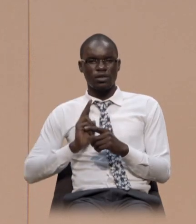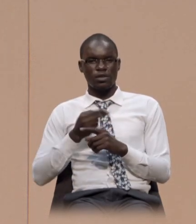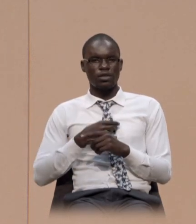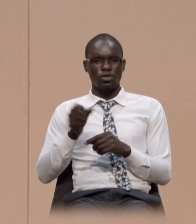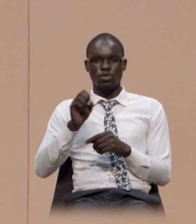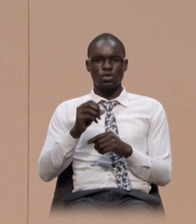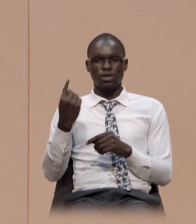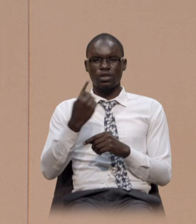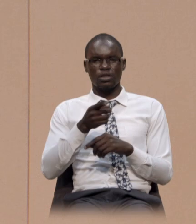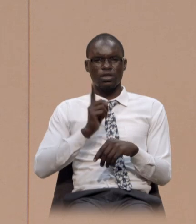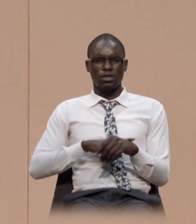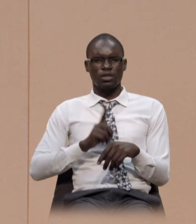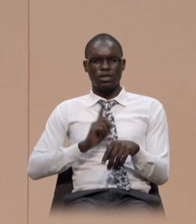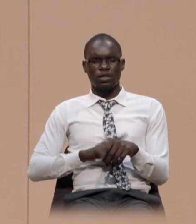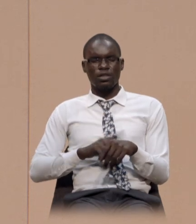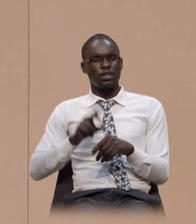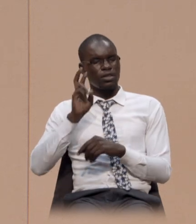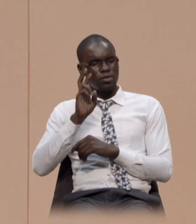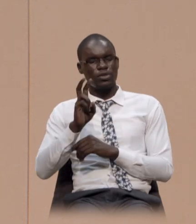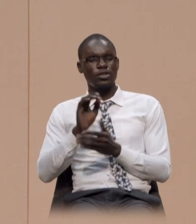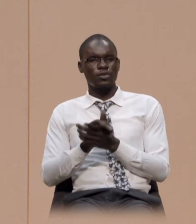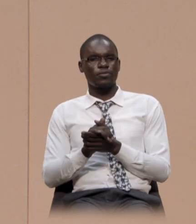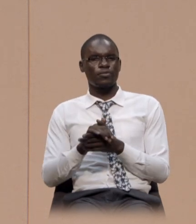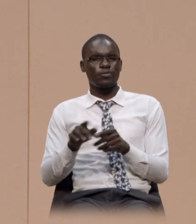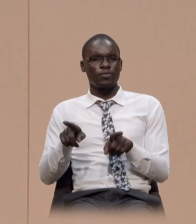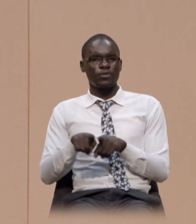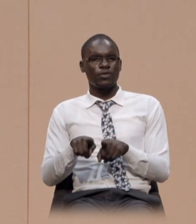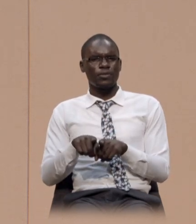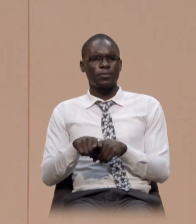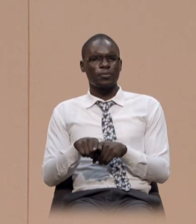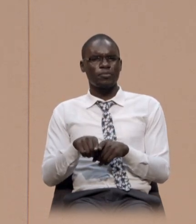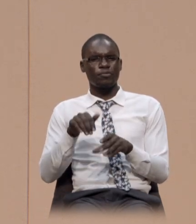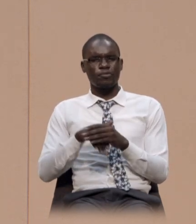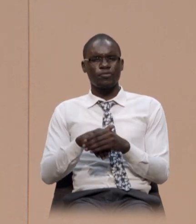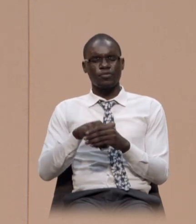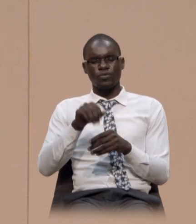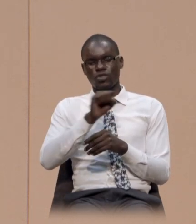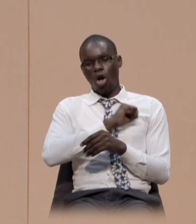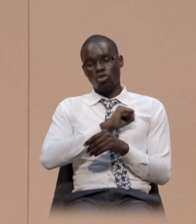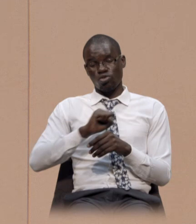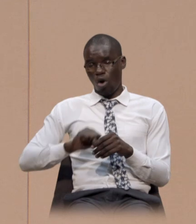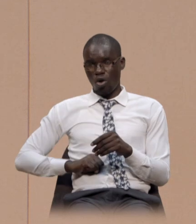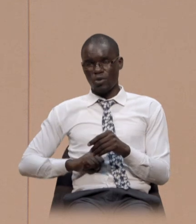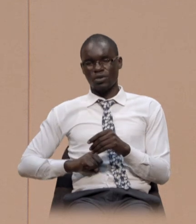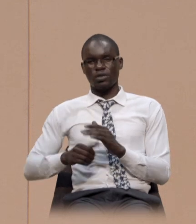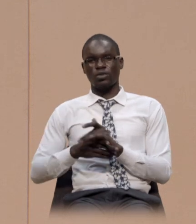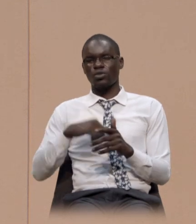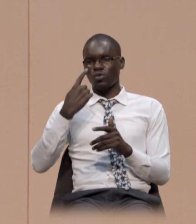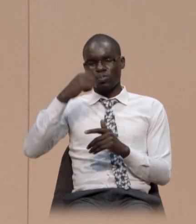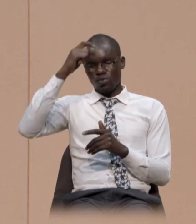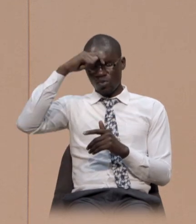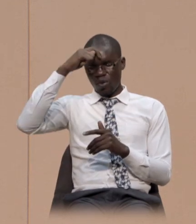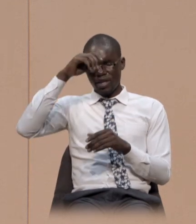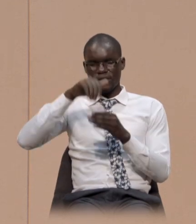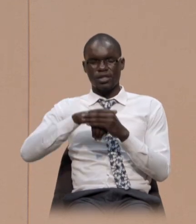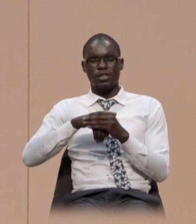hivyo kila mara unapoangalia, ndio tukisoma katika yule Suleimani, mtu mwerevu sana katika